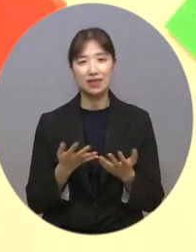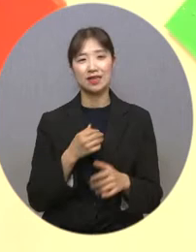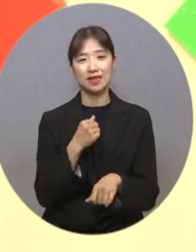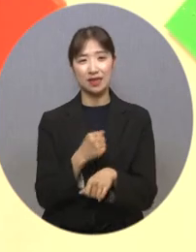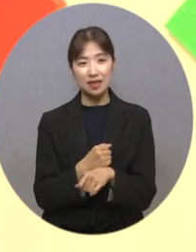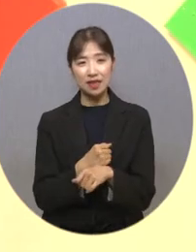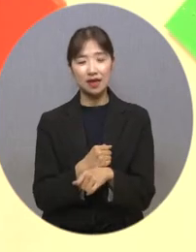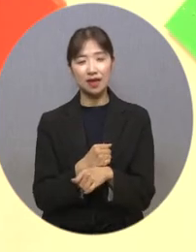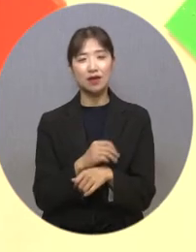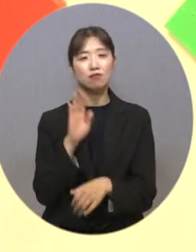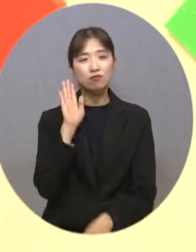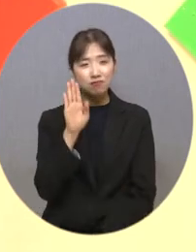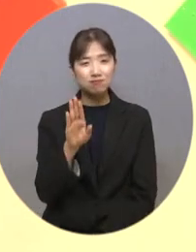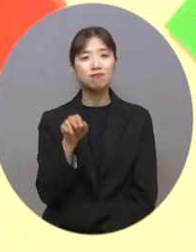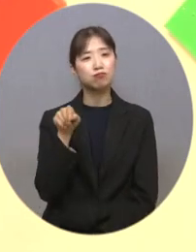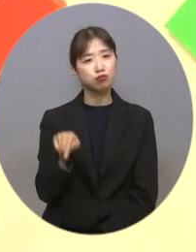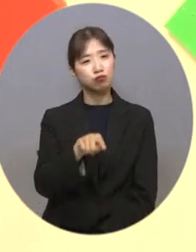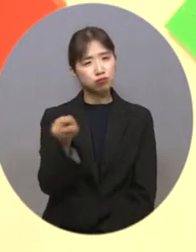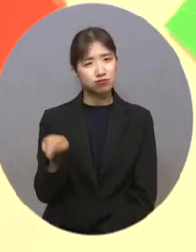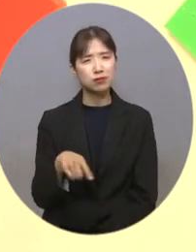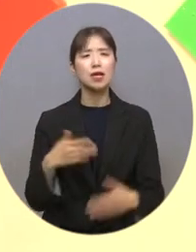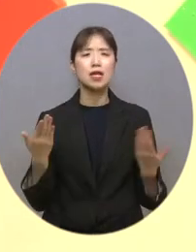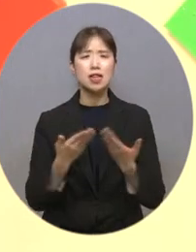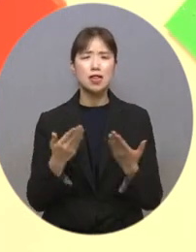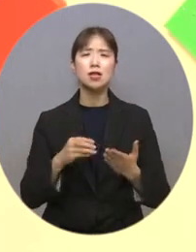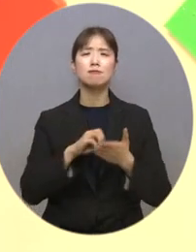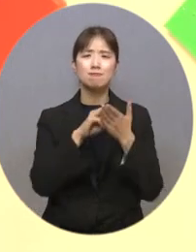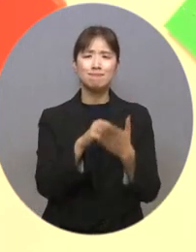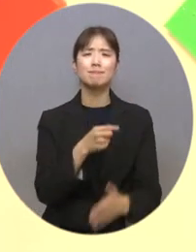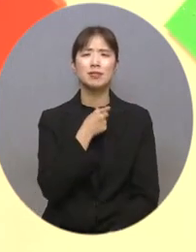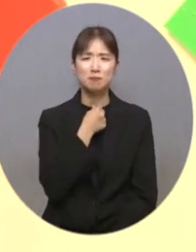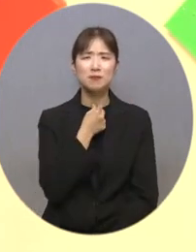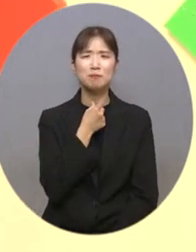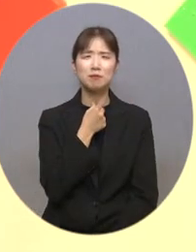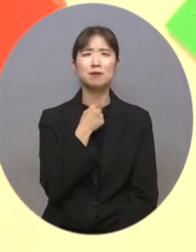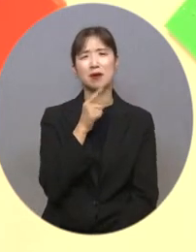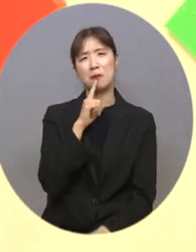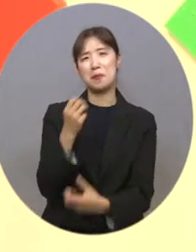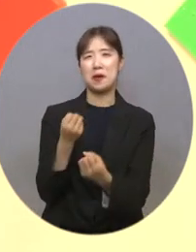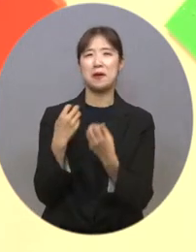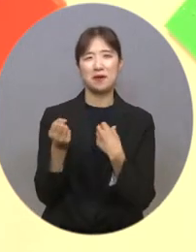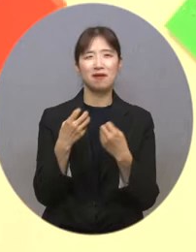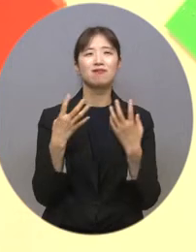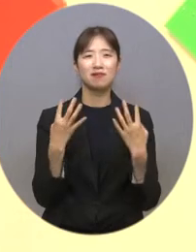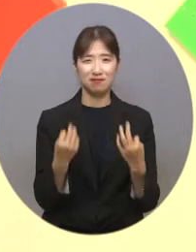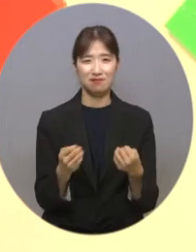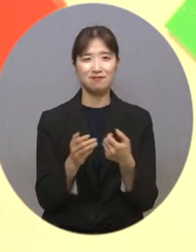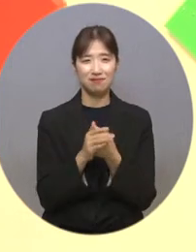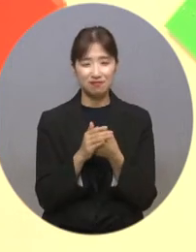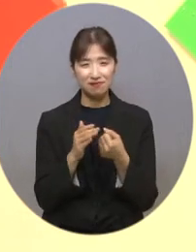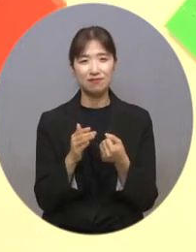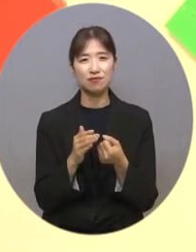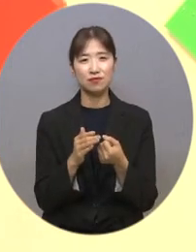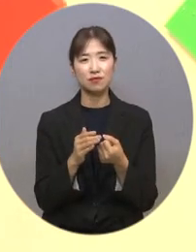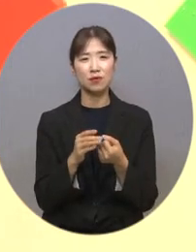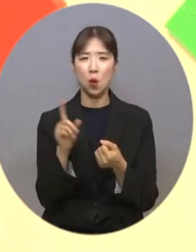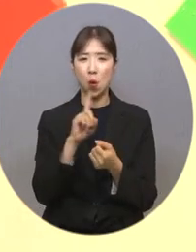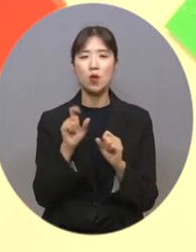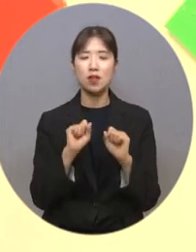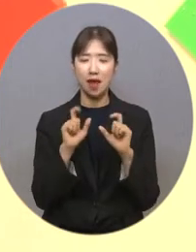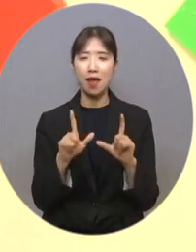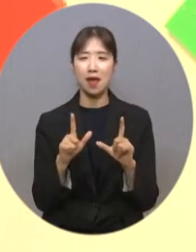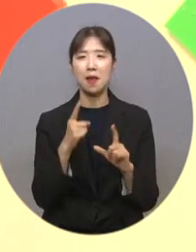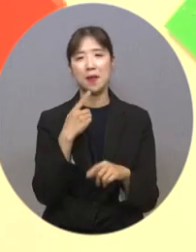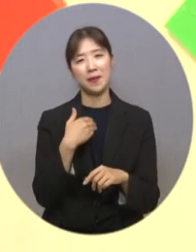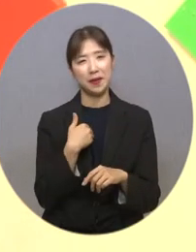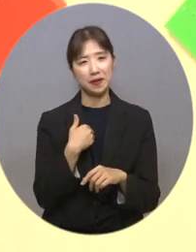그 친구들이 이제 항상 직업을 가지고 싶다는 얘기를 많이 이렇게 하거든요. 네. 그래서 어느 날 하루는 이제